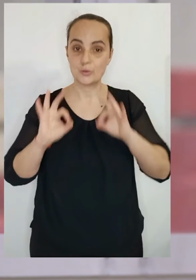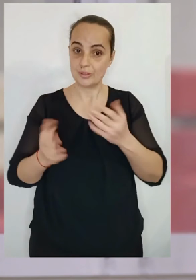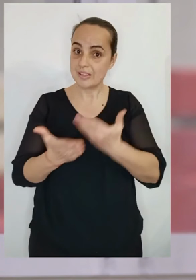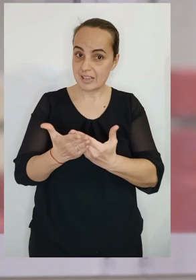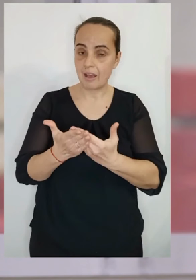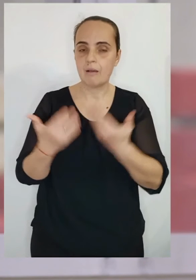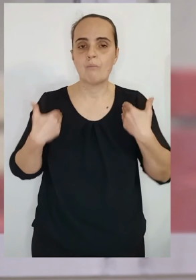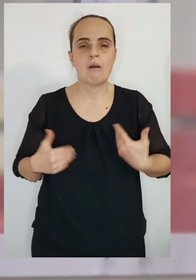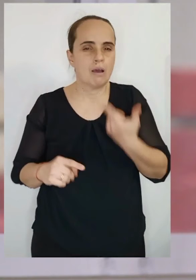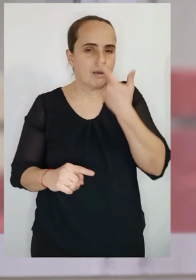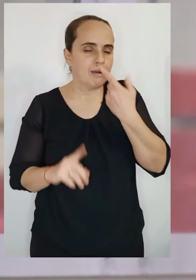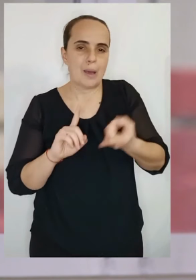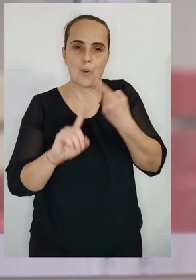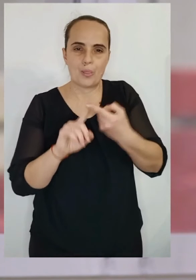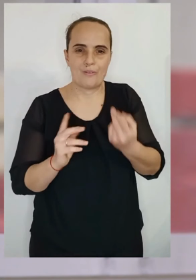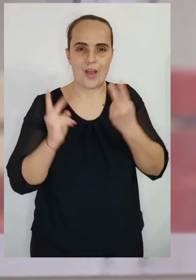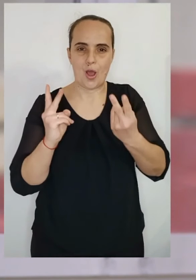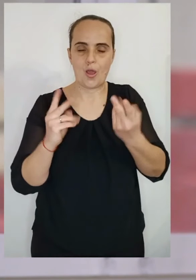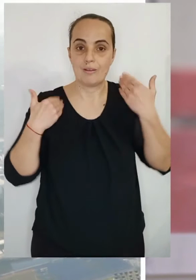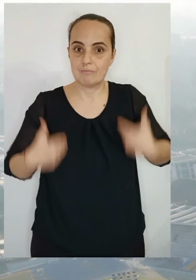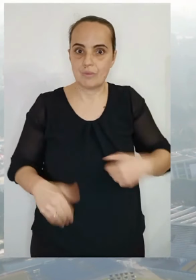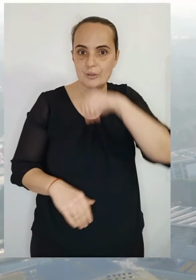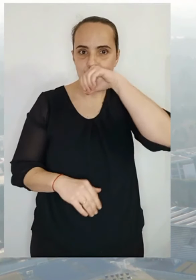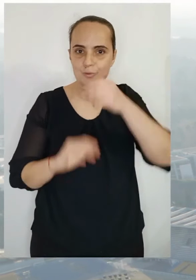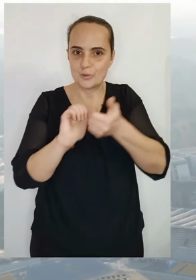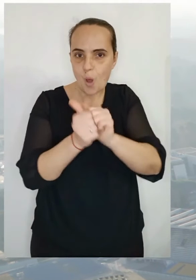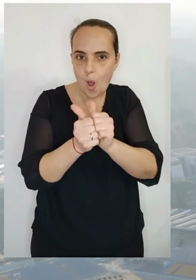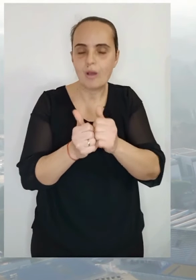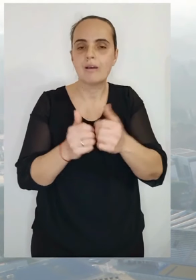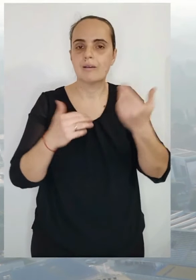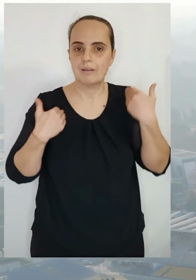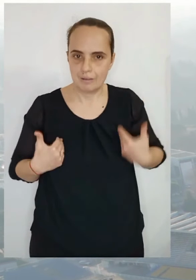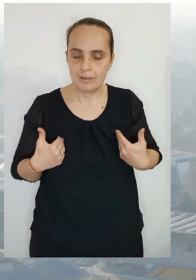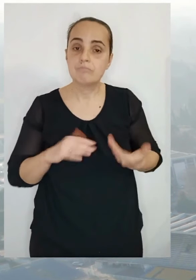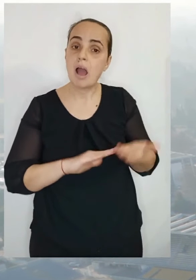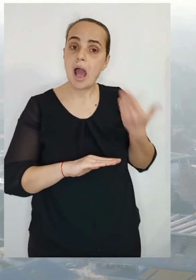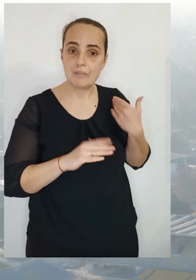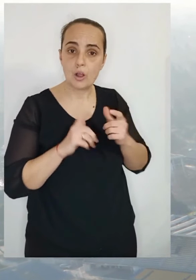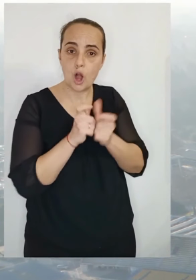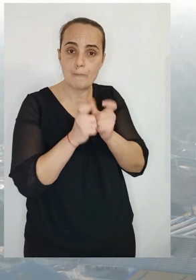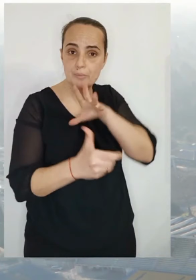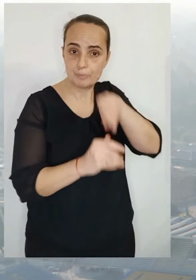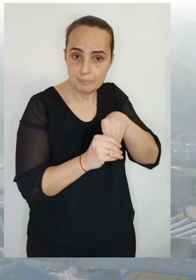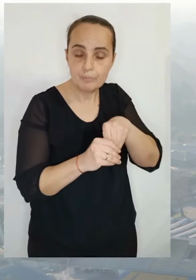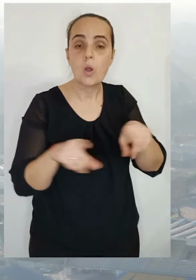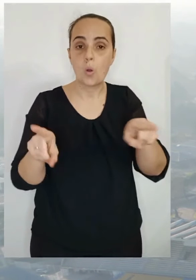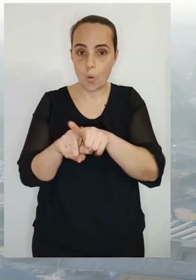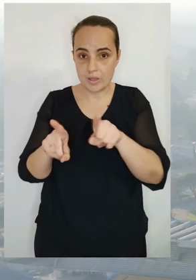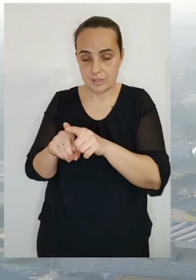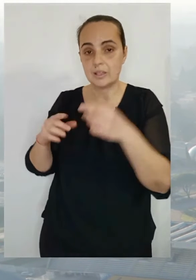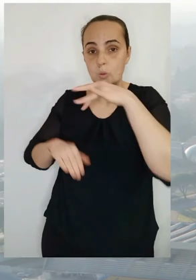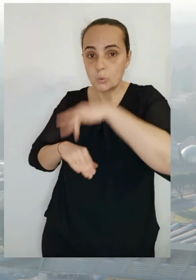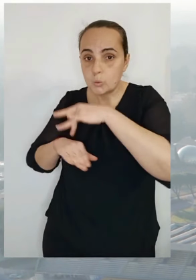aussi quelque chose à laquelle je suis très attachée. Moi, en tant que sportive, j'ai à la fois été sportive dans des clubs, mais j'ai aussi